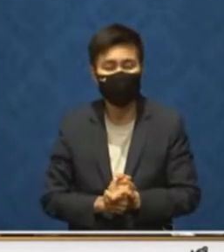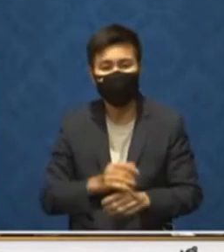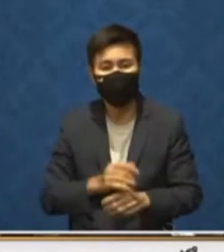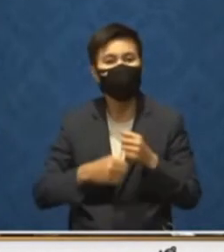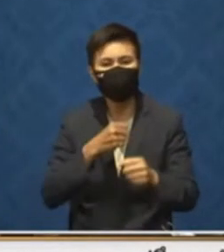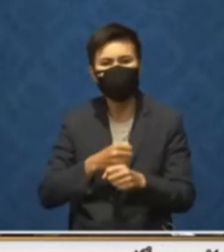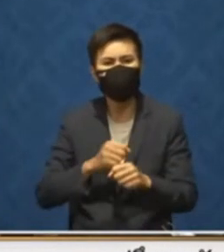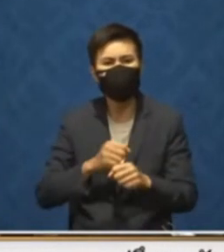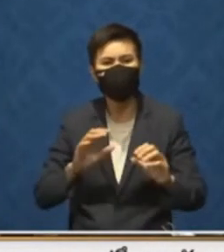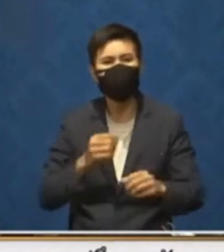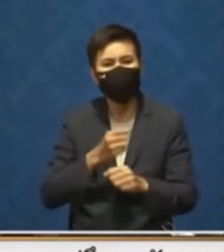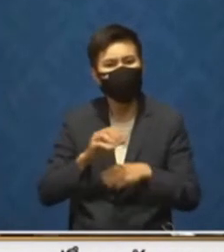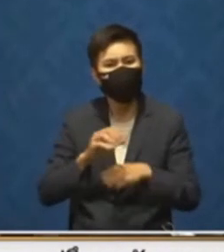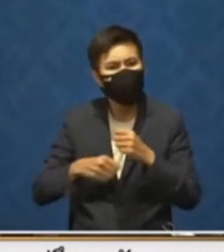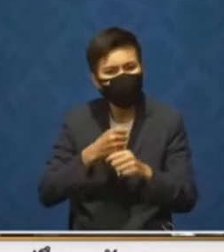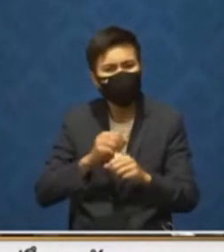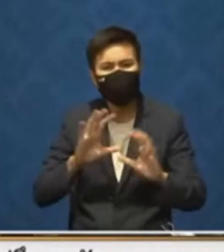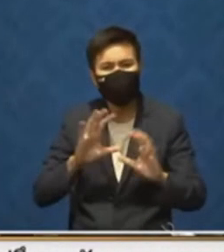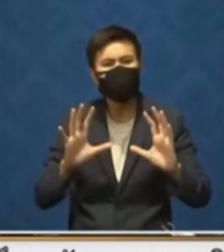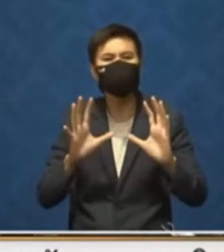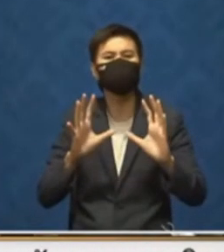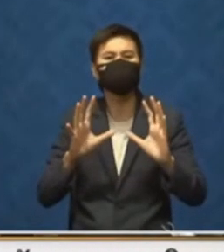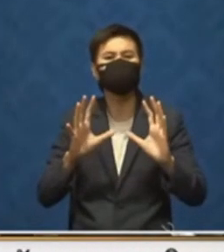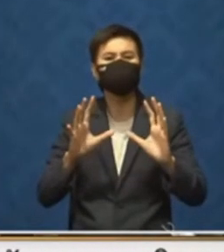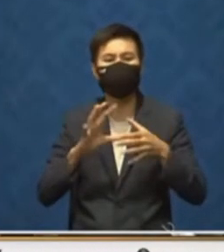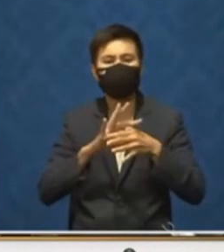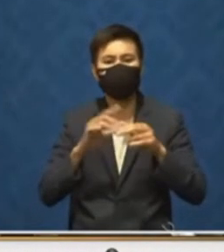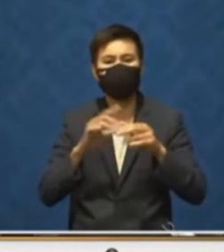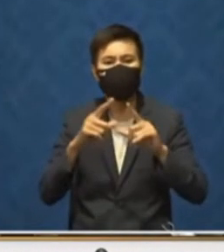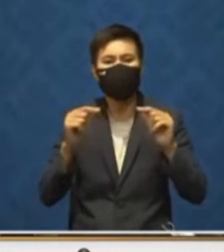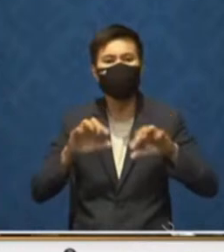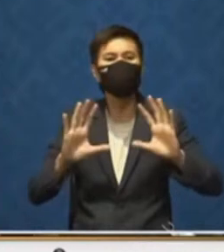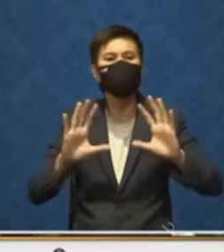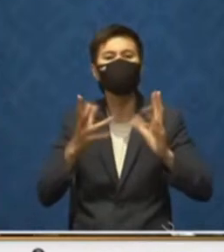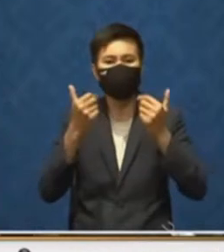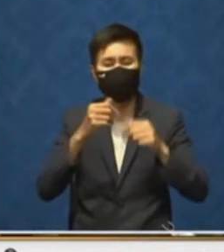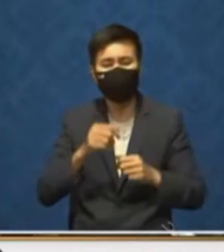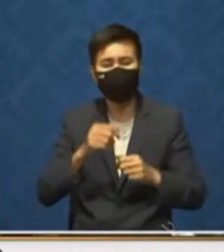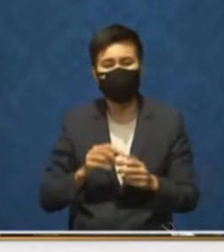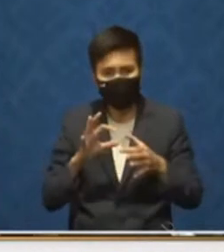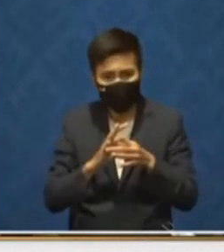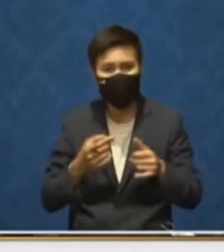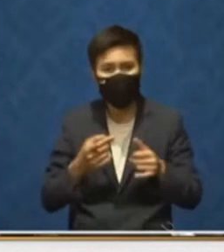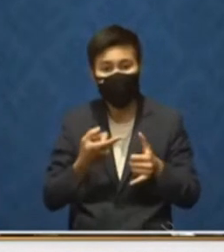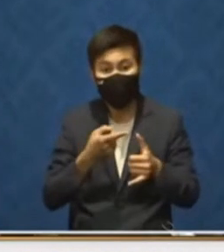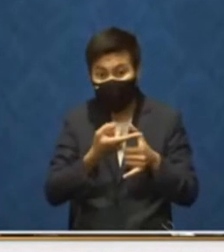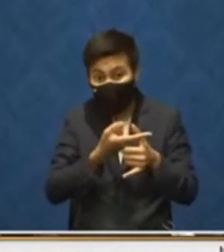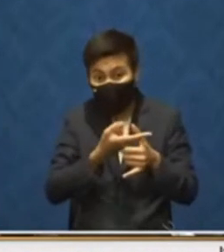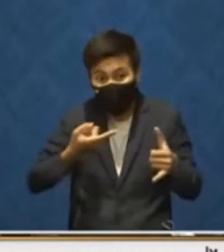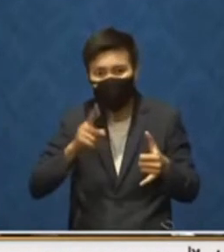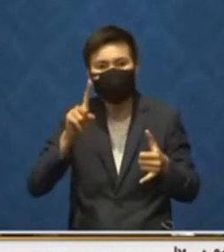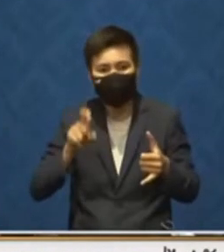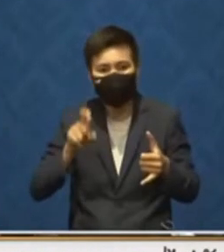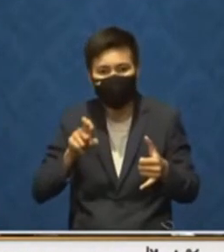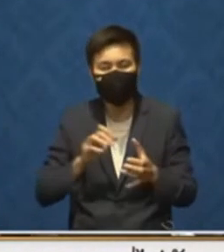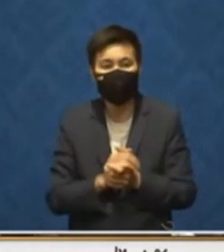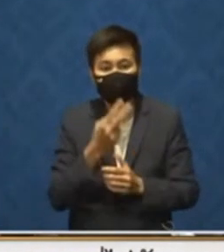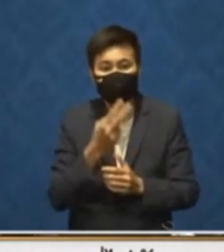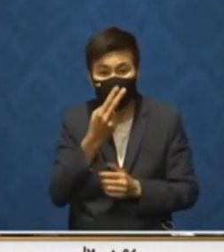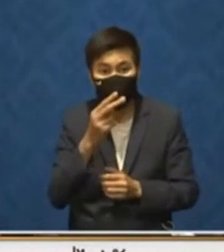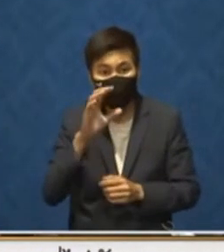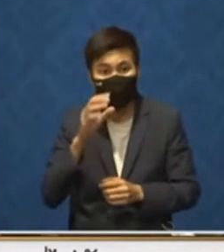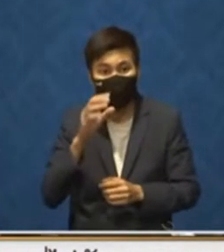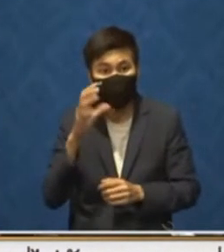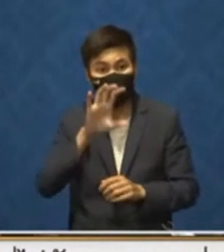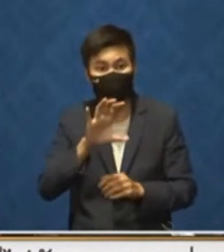ไปทั้งหมดแต่ว่าความอาญาเนี่ยคดีฆาตกรรมซึ่งเป็นซึ่งขอกลับมาน่าจะได้เห็นชาติครับผม